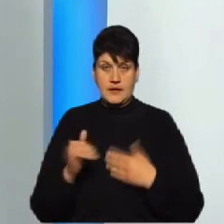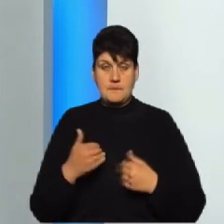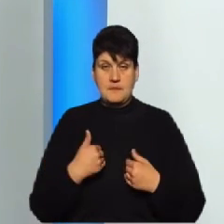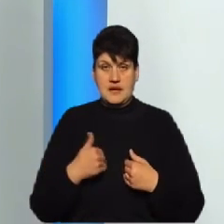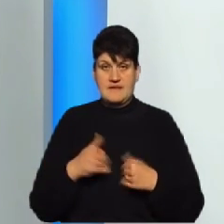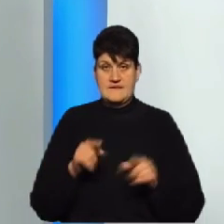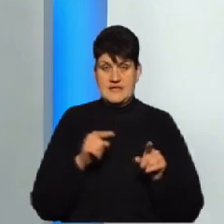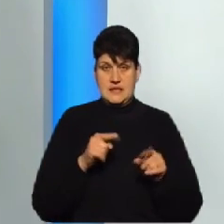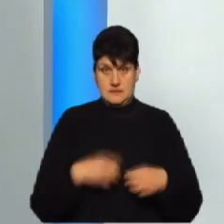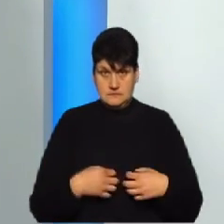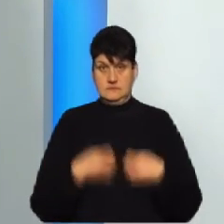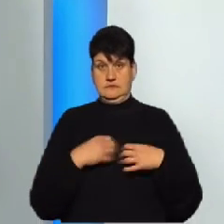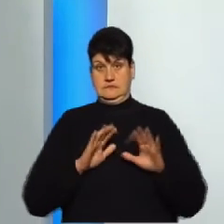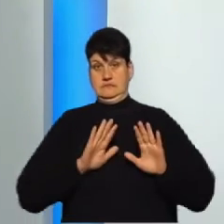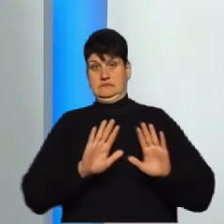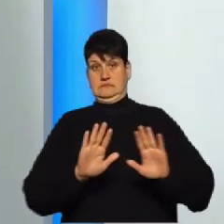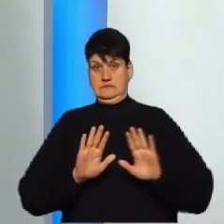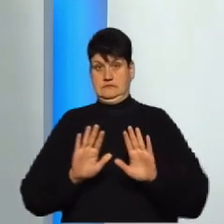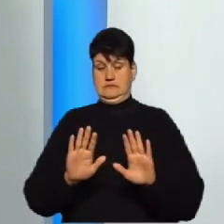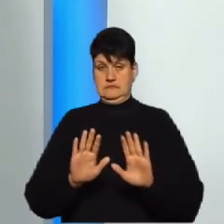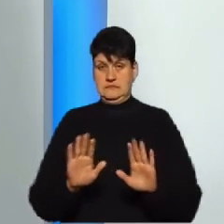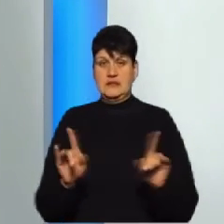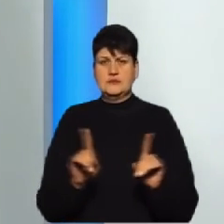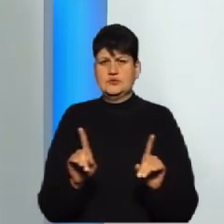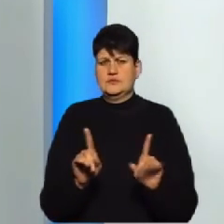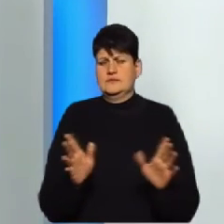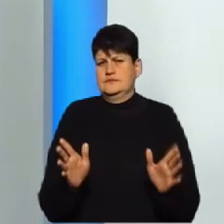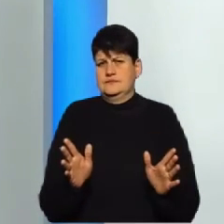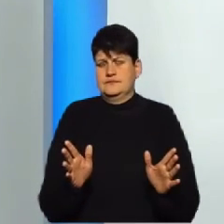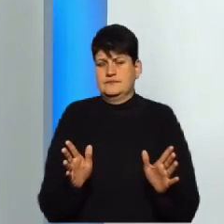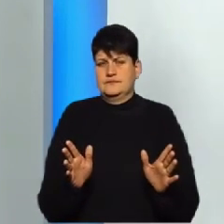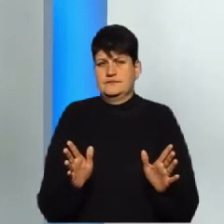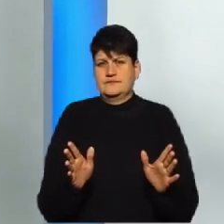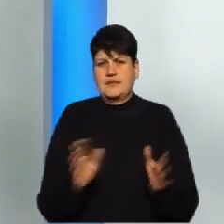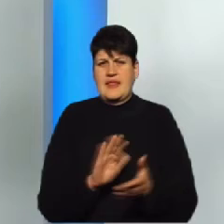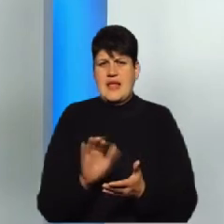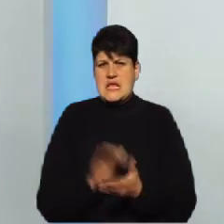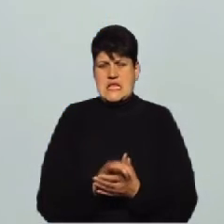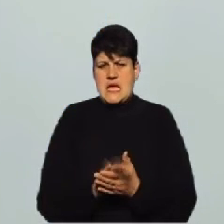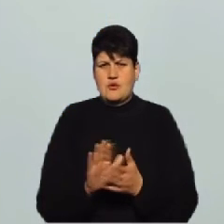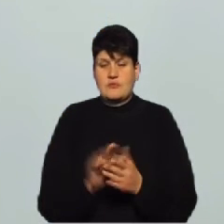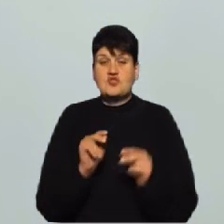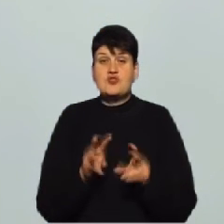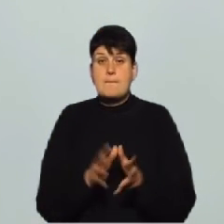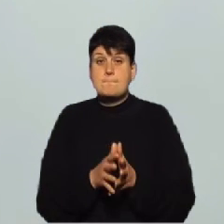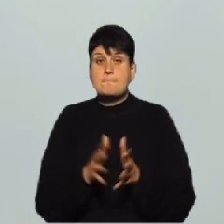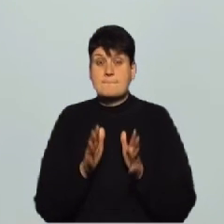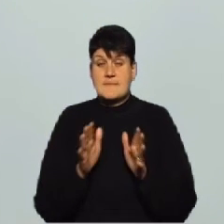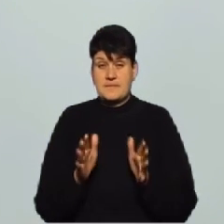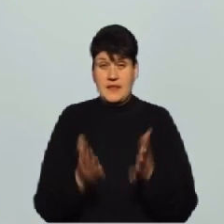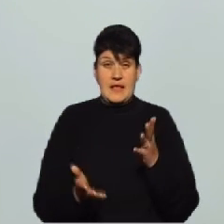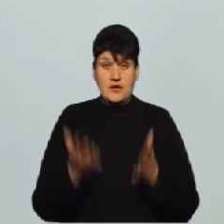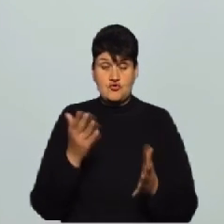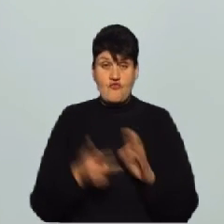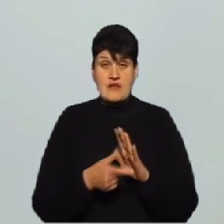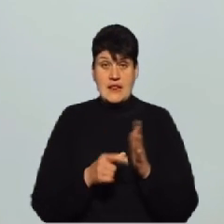як від чогось такого, ну, скажімо так, незнайомого. І чим більше, якщо в класі буде навчатися